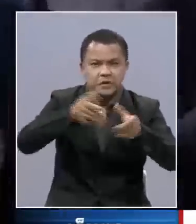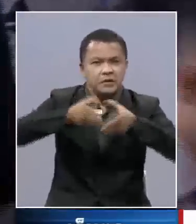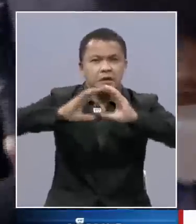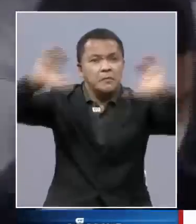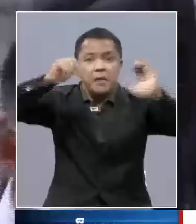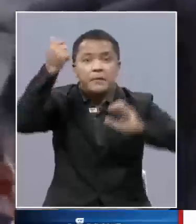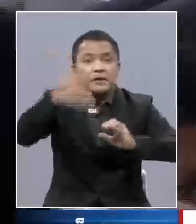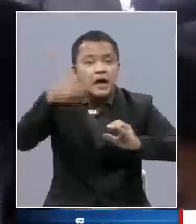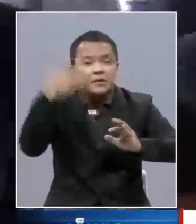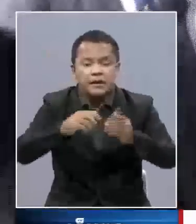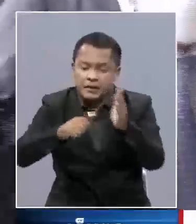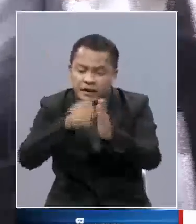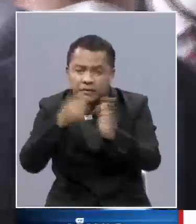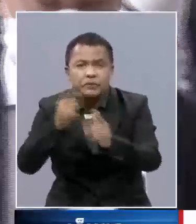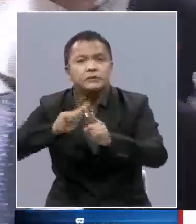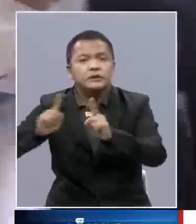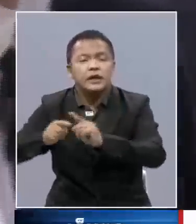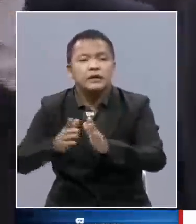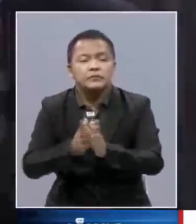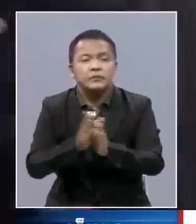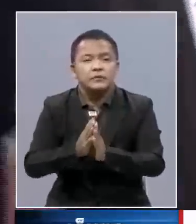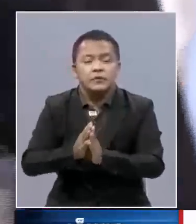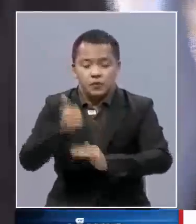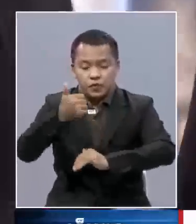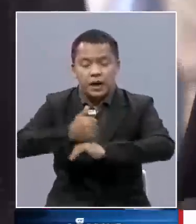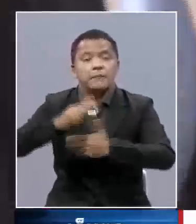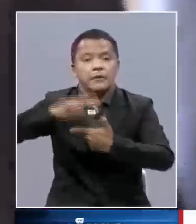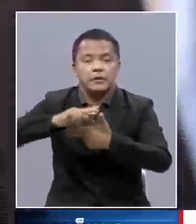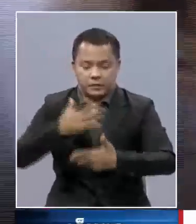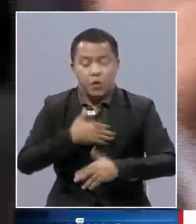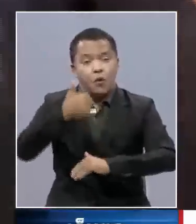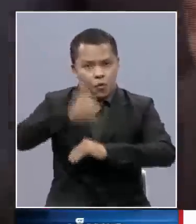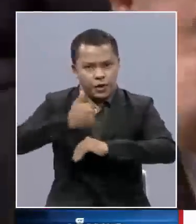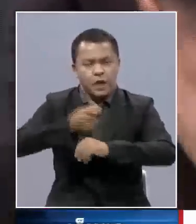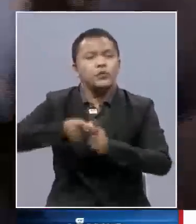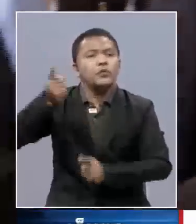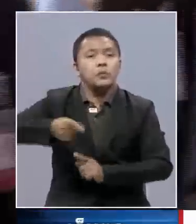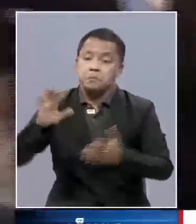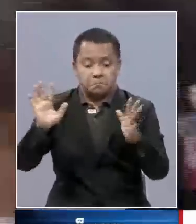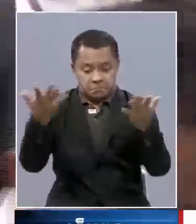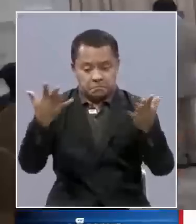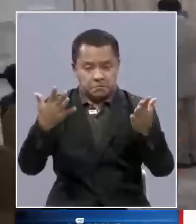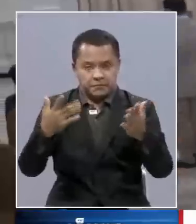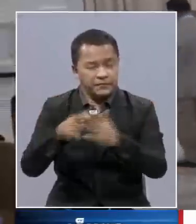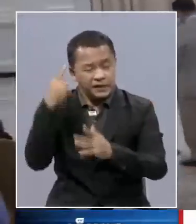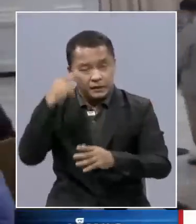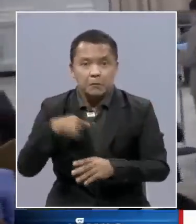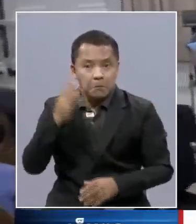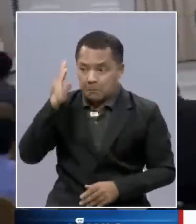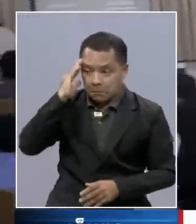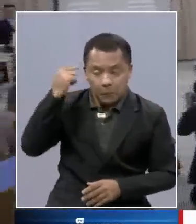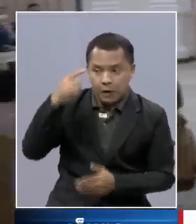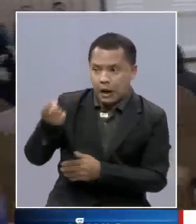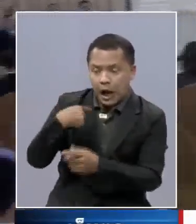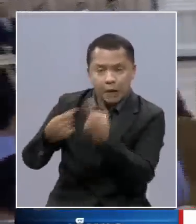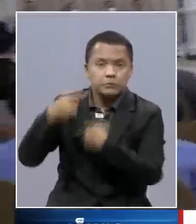จัดตั้งรัฐบาลได้ไม่ว่าด้วยเหตุผลใดคุณประวิตรบอกว่าตนก็ยังเป็นหัวหน้าพรรคอย่างเดิมไม่ได้มีอะไรแล้วก็ยังไม่ได้ทราบเรื่องอะไรที่นักข่าว